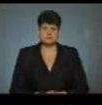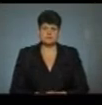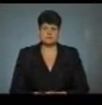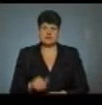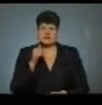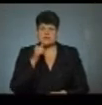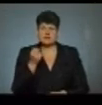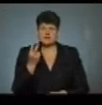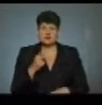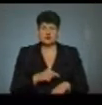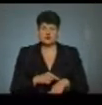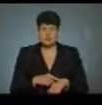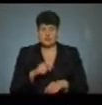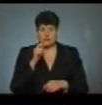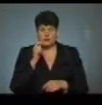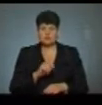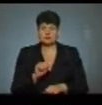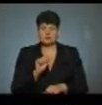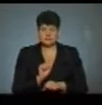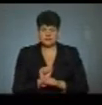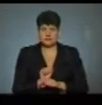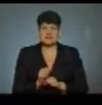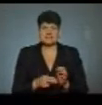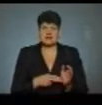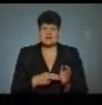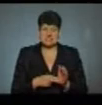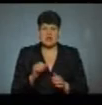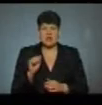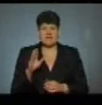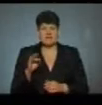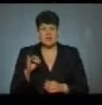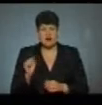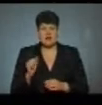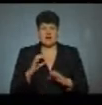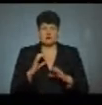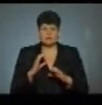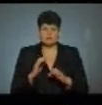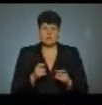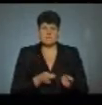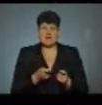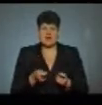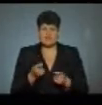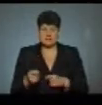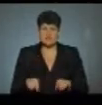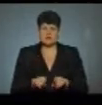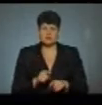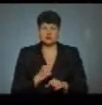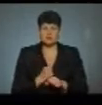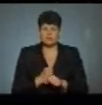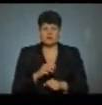Завтра з 12-ї години в Україні припиняють залізничні, авіа та автобусні пасажирські перевезення, а також